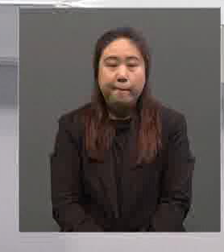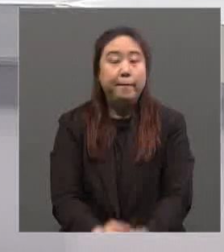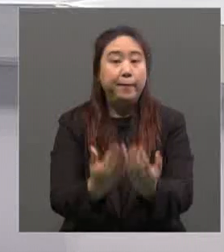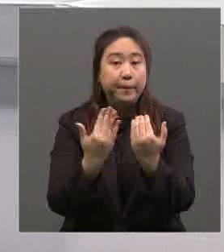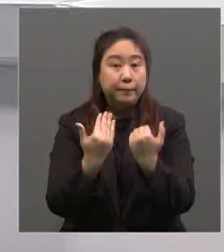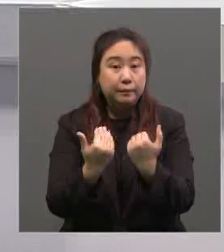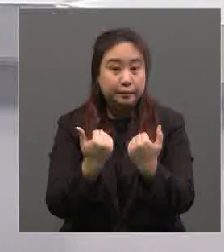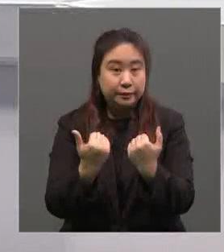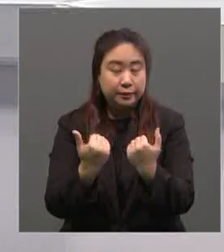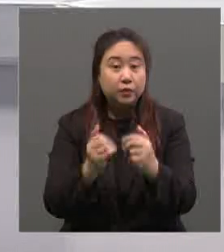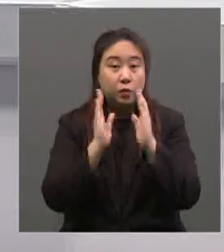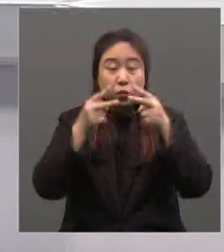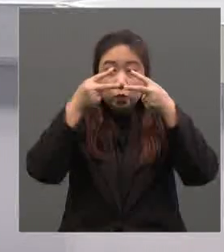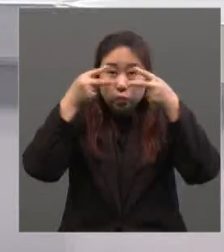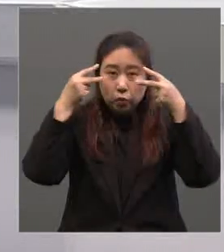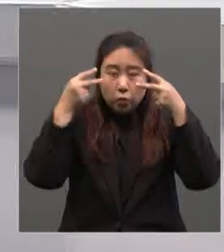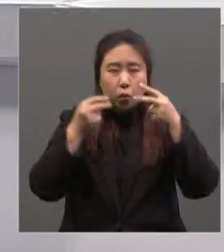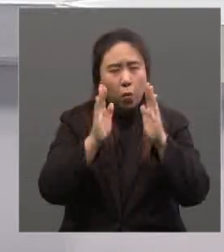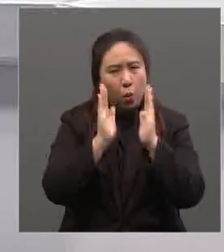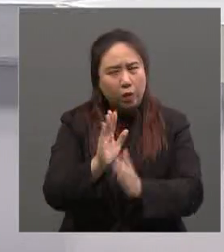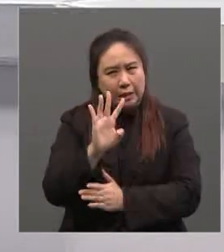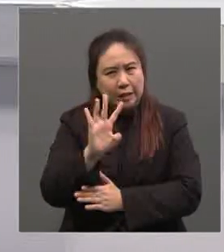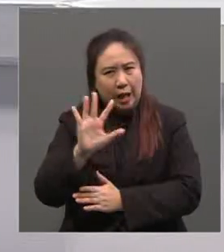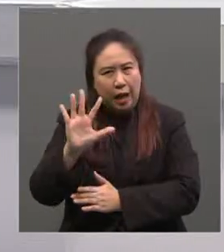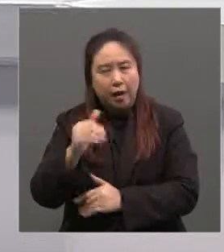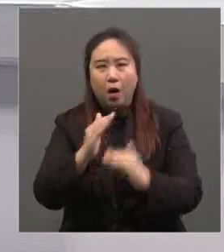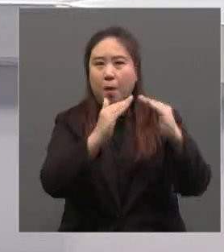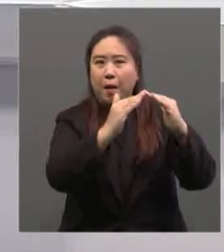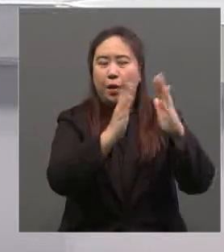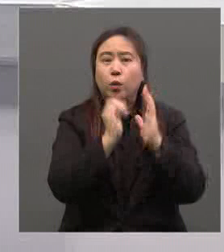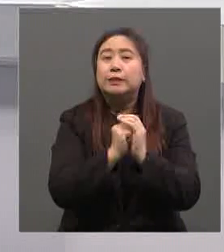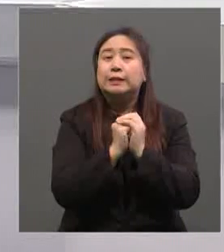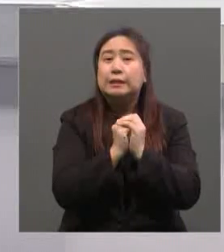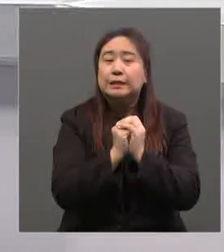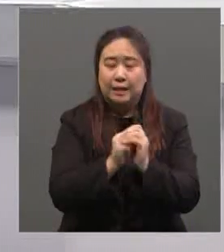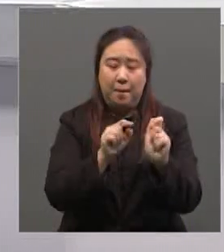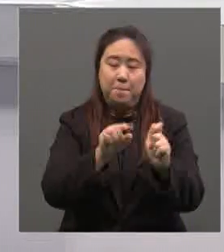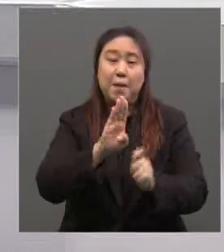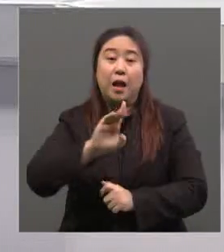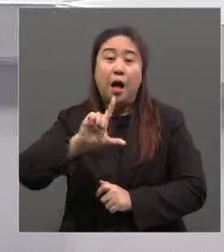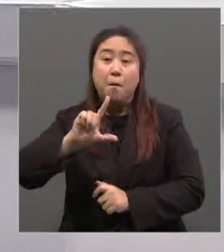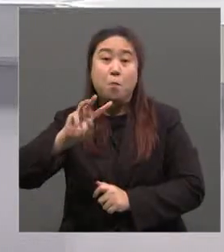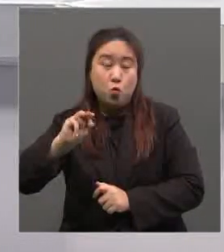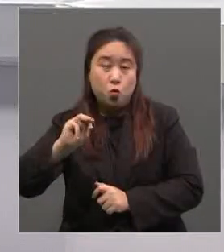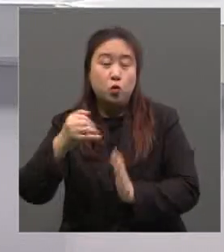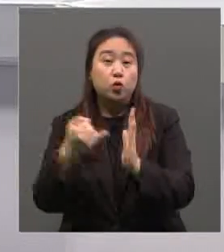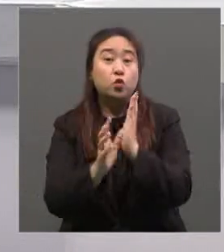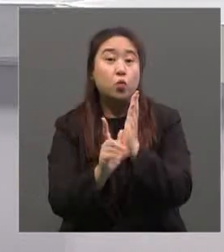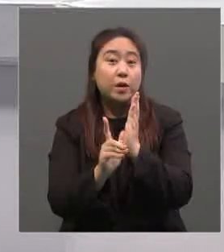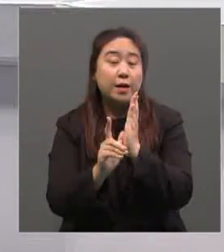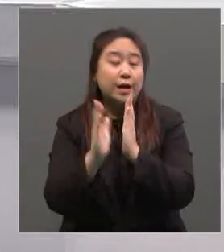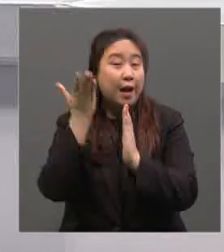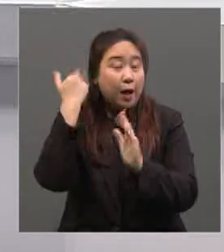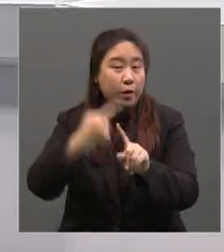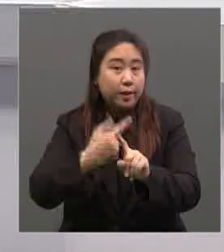ส่วนความคืบหน้าคดีคนร้ายไม่ต่ำกว่า 4คนเนี่ยบุกเข้าบ้านคนจีนในพื้นที่อำเภอบางละมุงจังหวัดชลบุรีเมื่อช่วงเช้ามืดของวันที่ 3พฤษภาคม